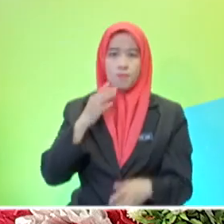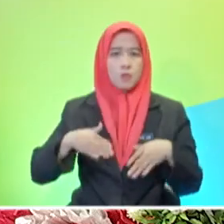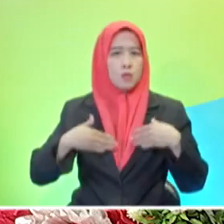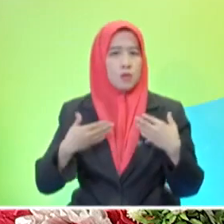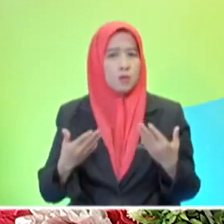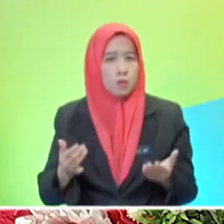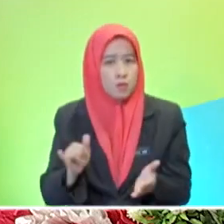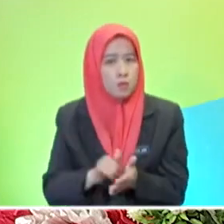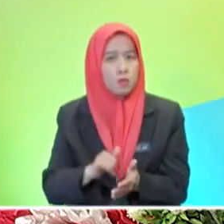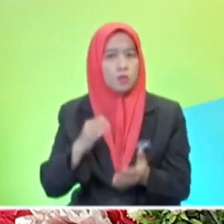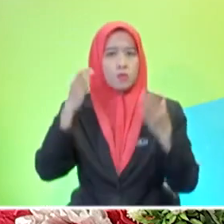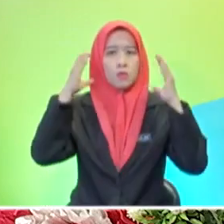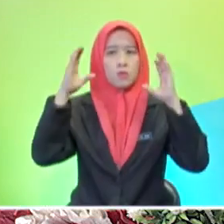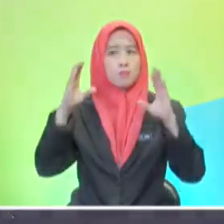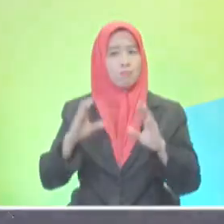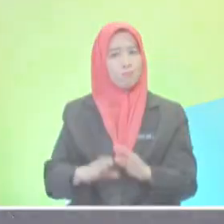cikgu?